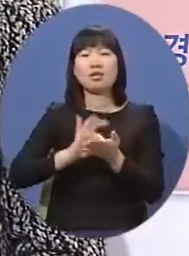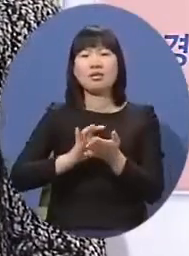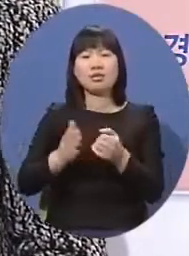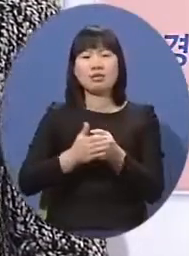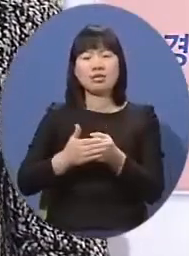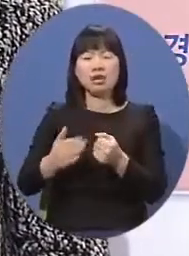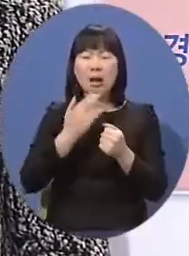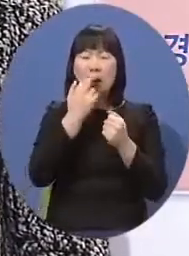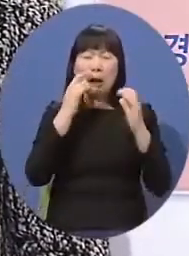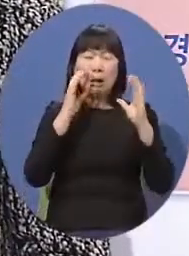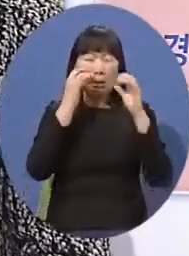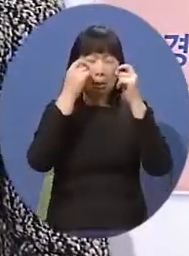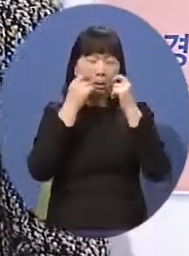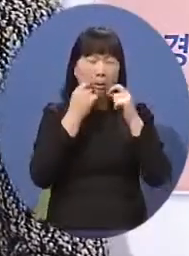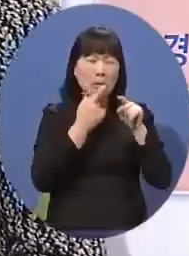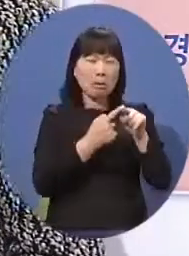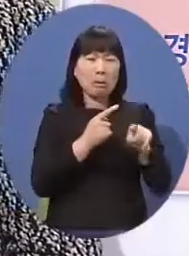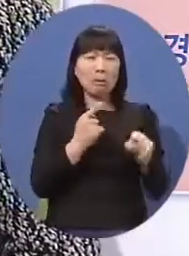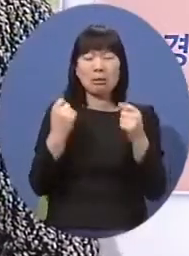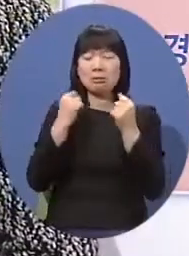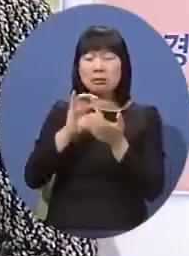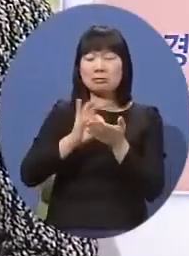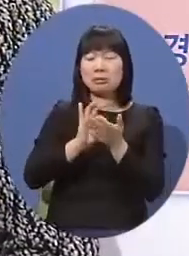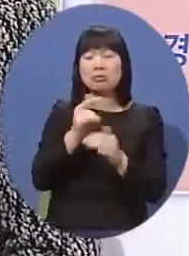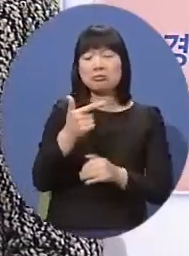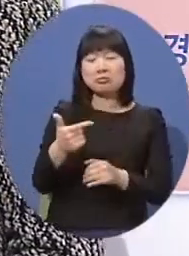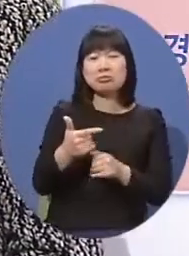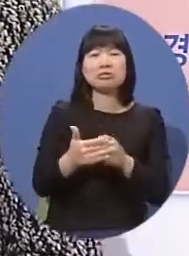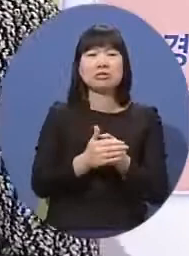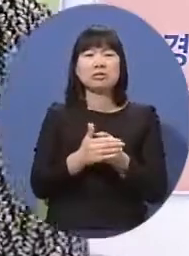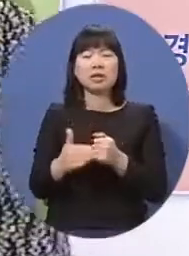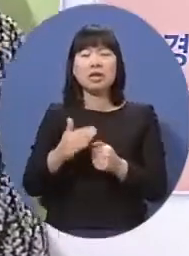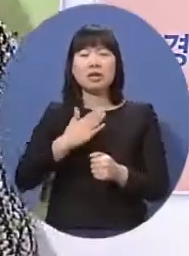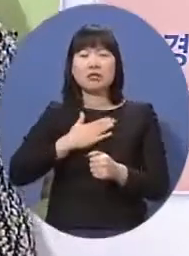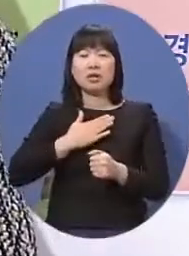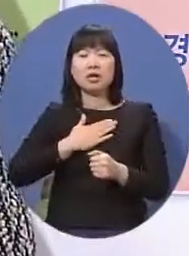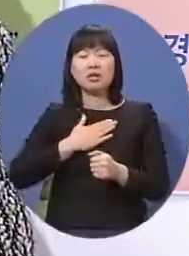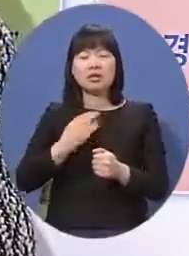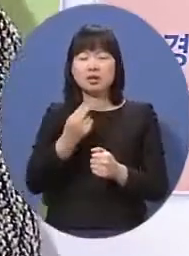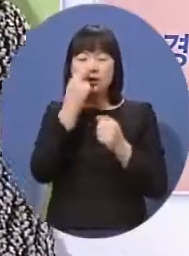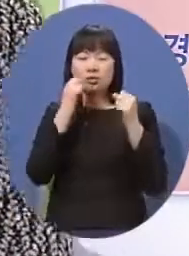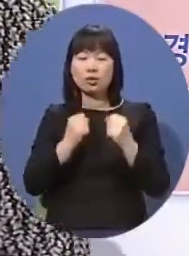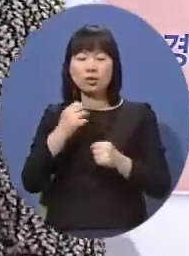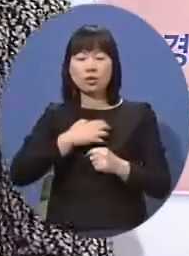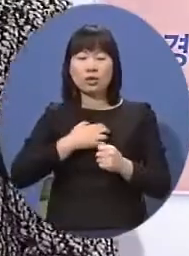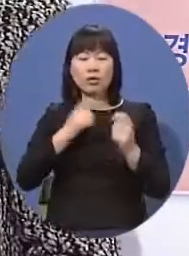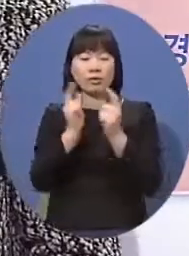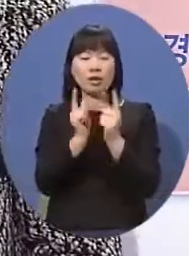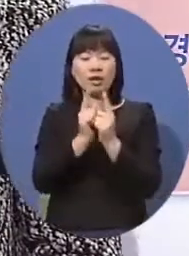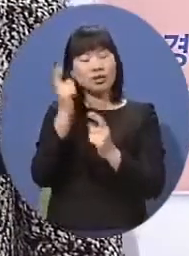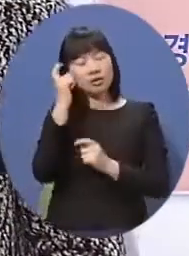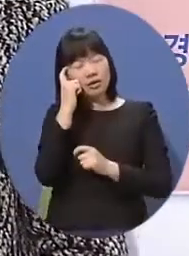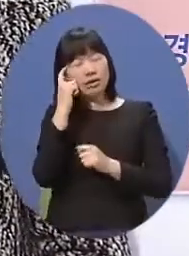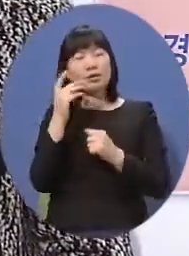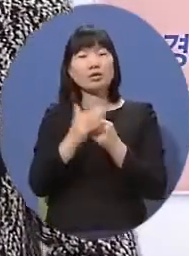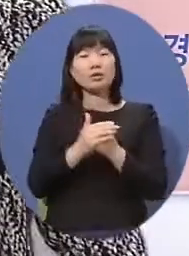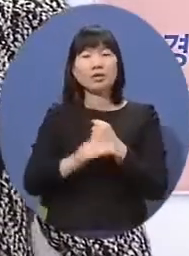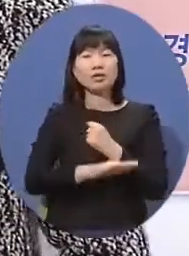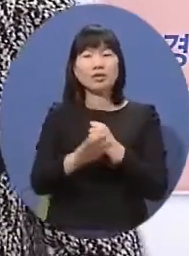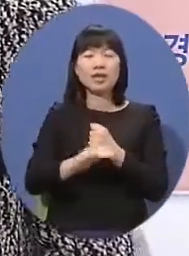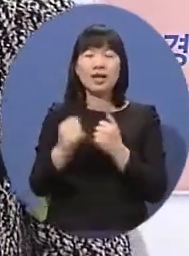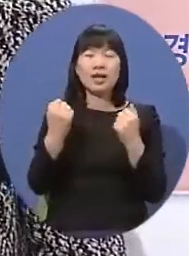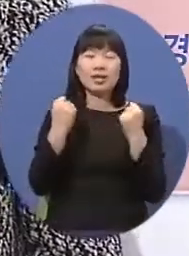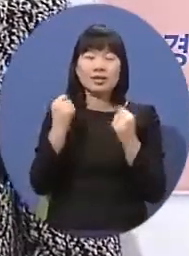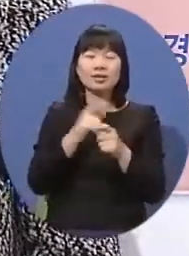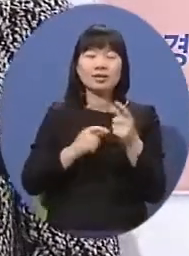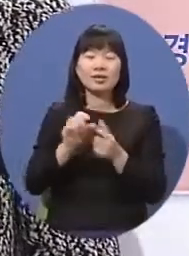그럼 아기가 이렇게 울다 보면은 에너지 소모가 많이 되거든요. 그럼 자기가 생존의 위협을 받는다라고 생각해서 우리가